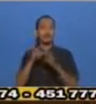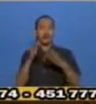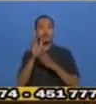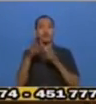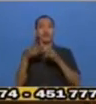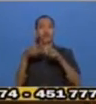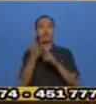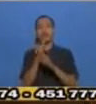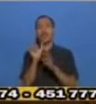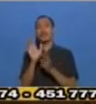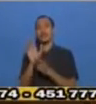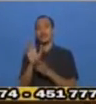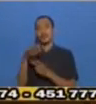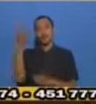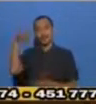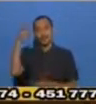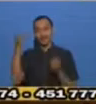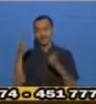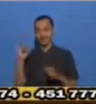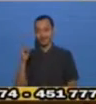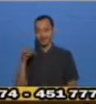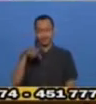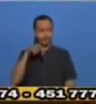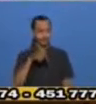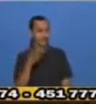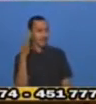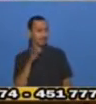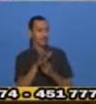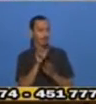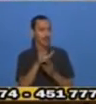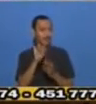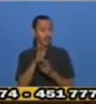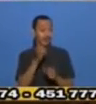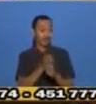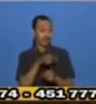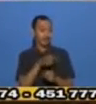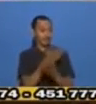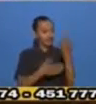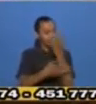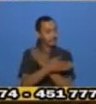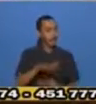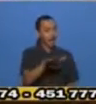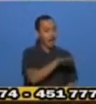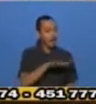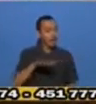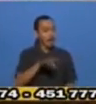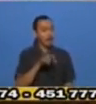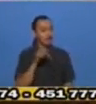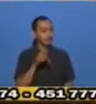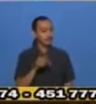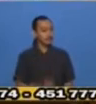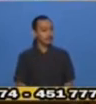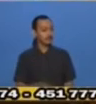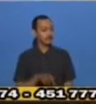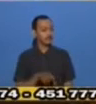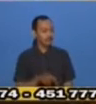Bu Dokter, saya mau ke Bu Nuning lagi nih. Bu Nuning, ada nggak di lapangan bagi penyandang disabilitas yang saat, yuk vaksin yuk, nggak usah